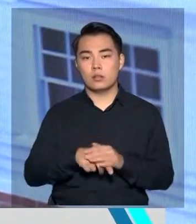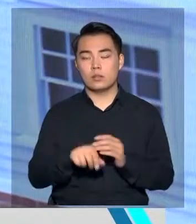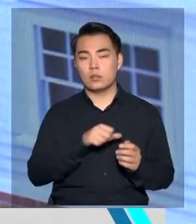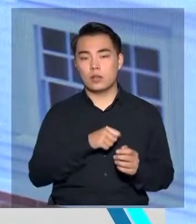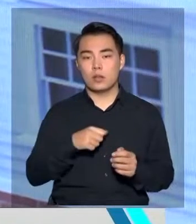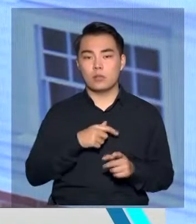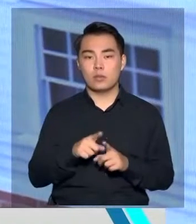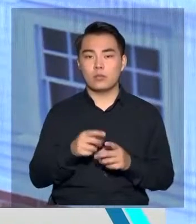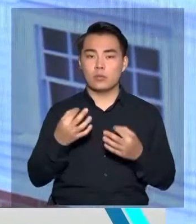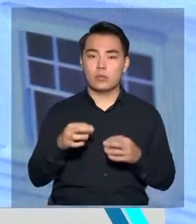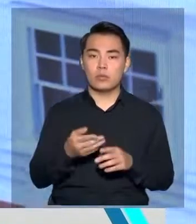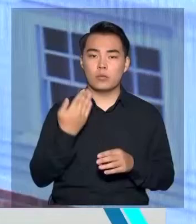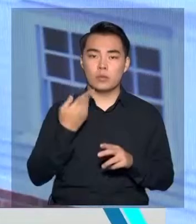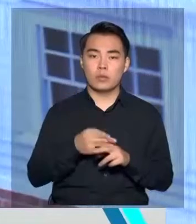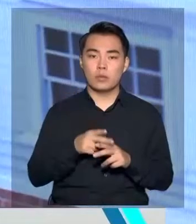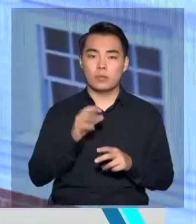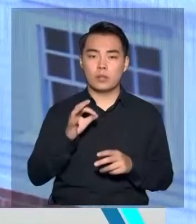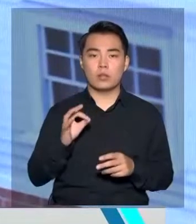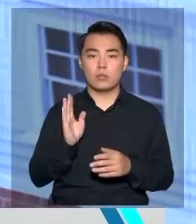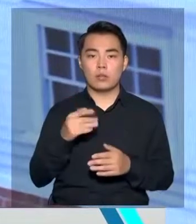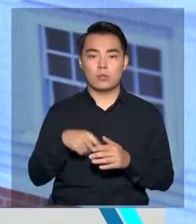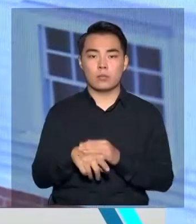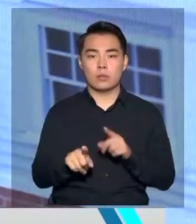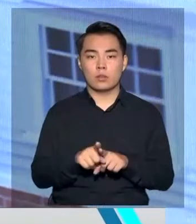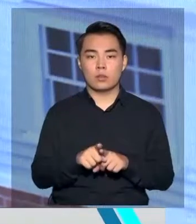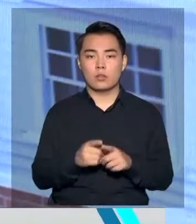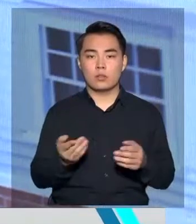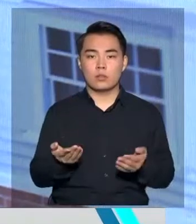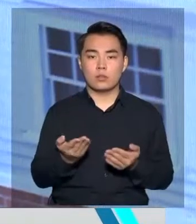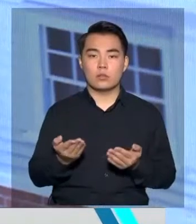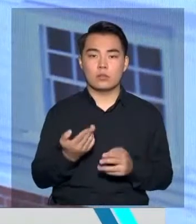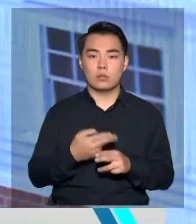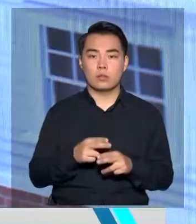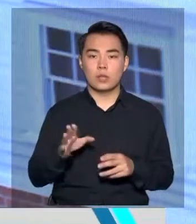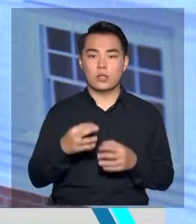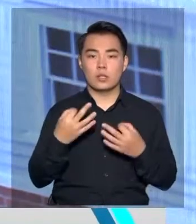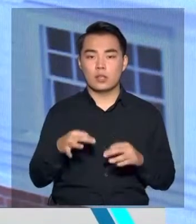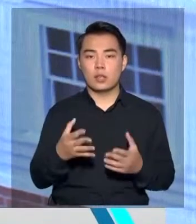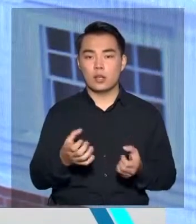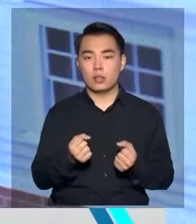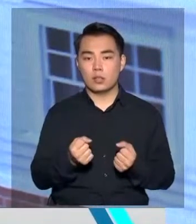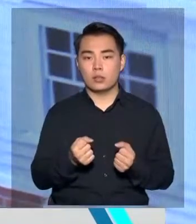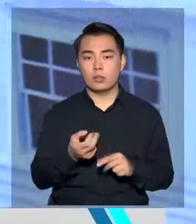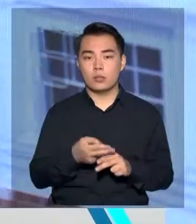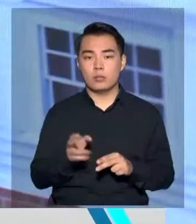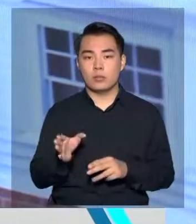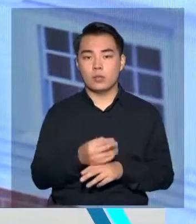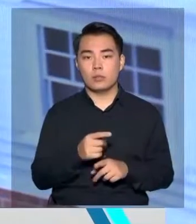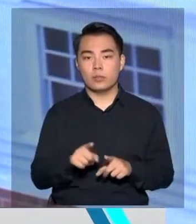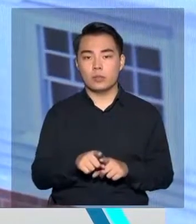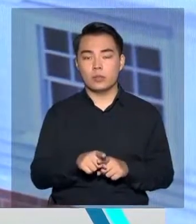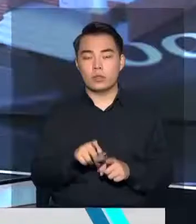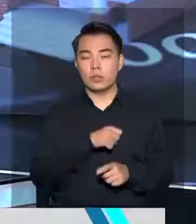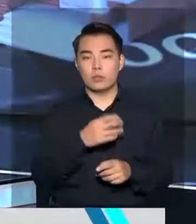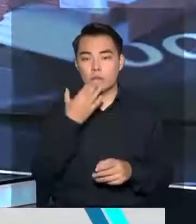ыңғайлы пайыз ғой. Сол пайызбен тұрғындар өздері қазір шешім қабылдап, мердігер мекемені өздері